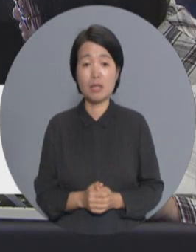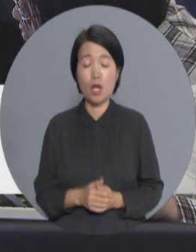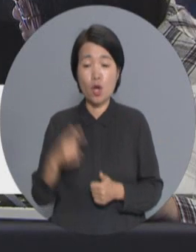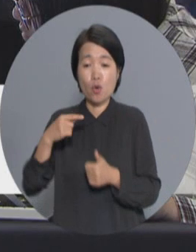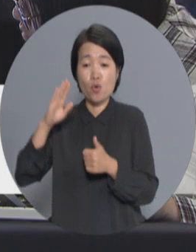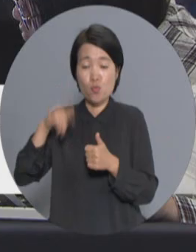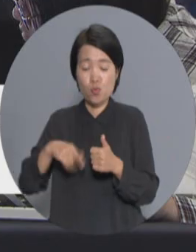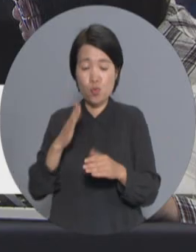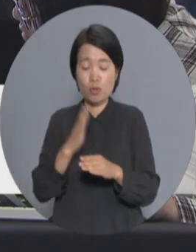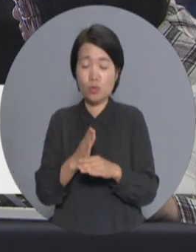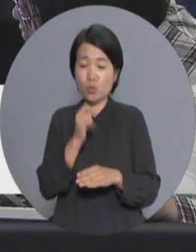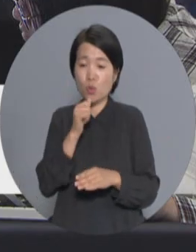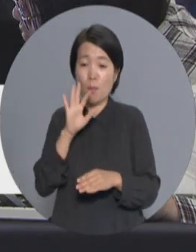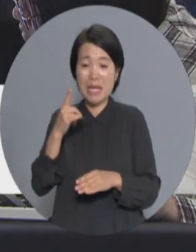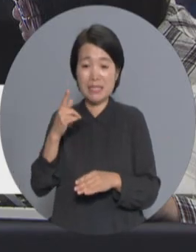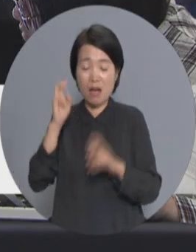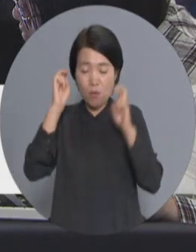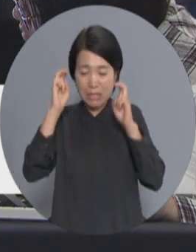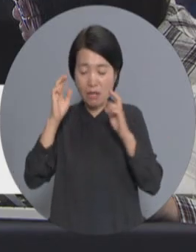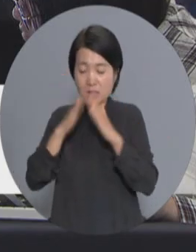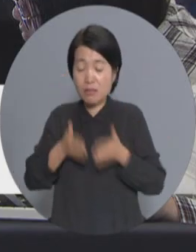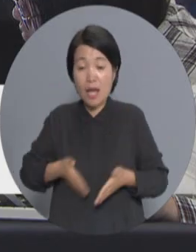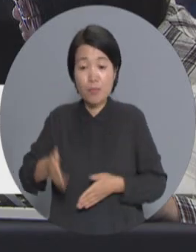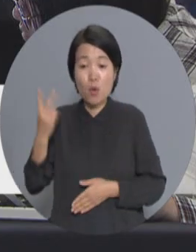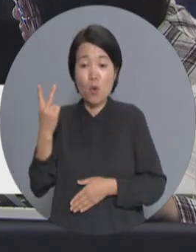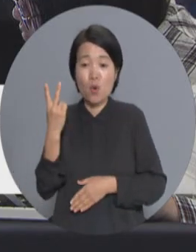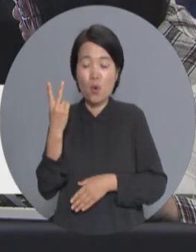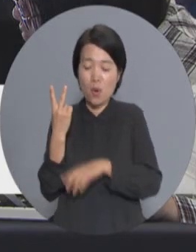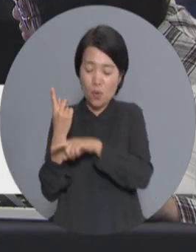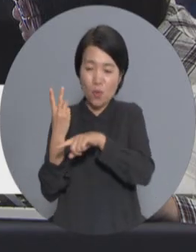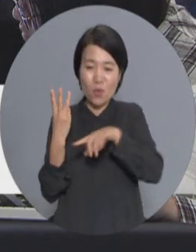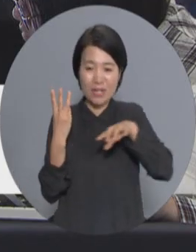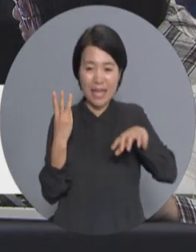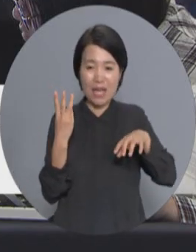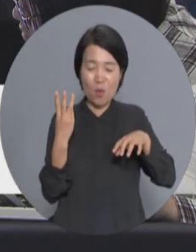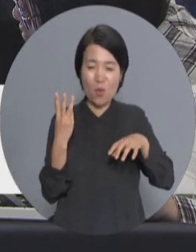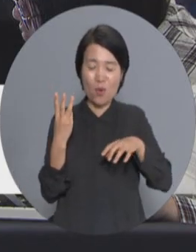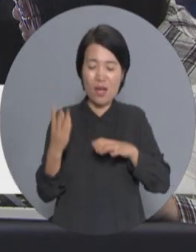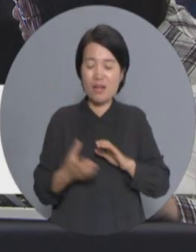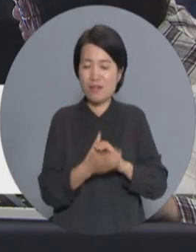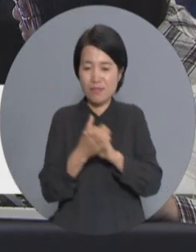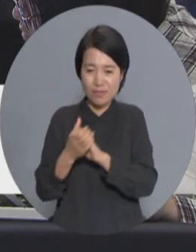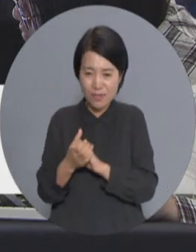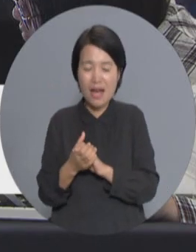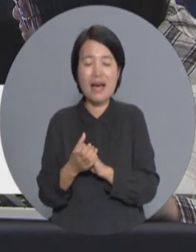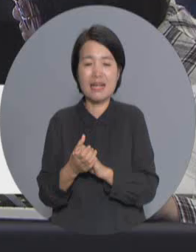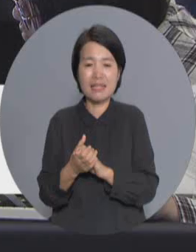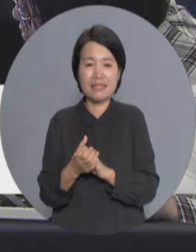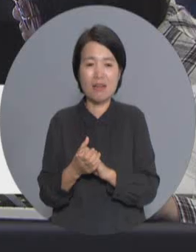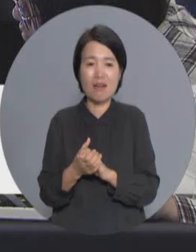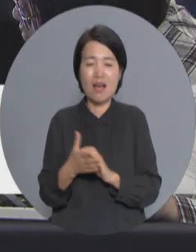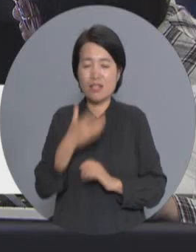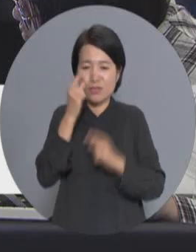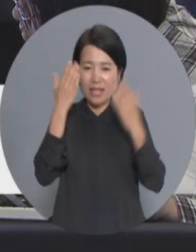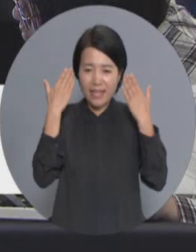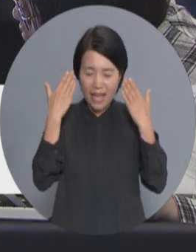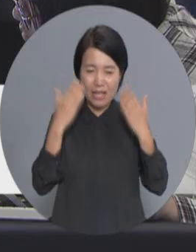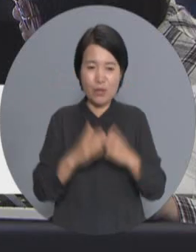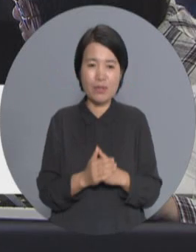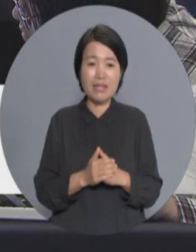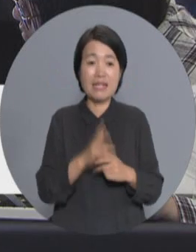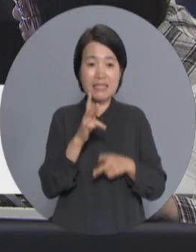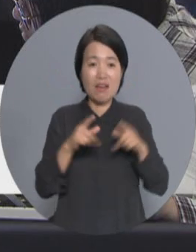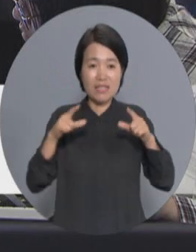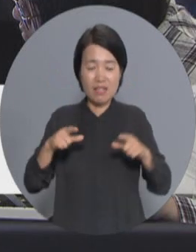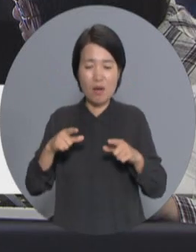교육부와 중소벤처기업부, 전라남도와 협력해 대학을 지산학 거점으로 만들겠다는 목표입니다.